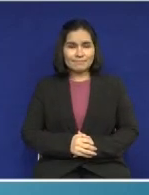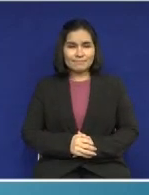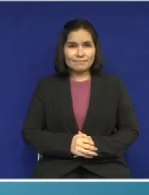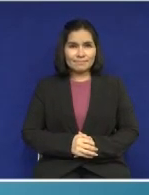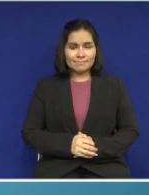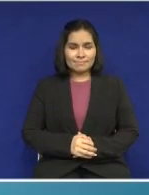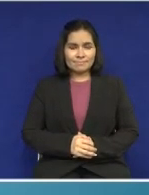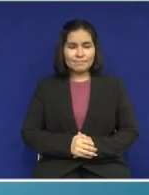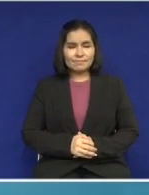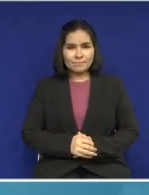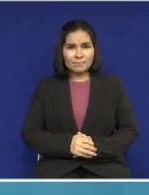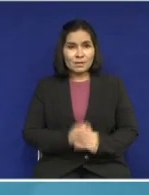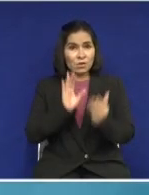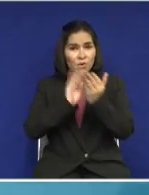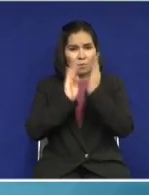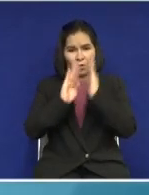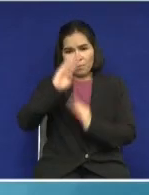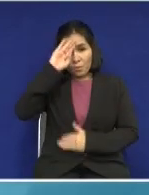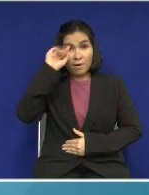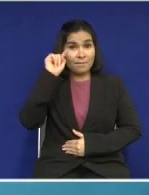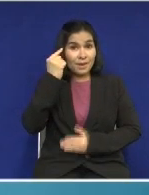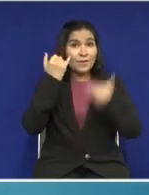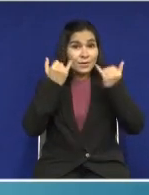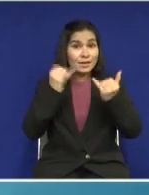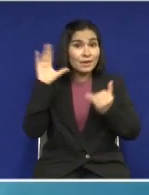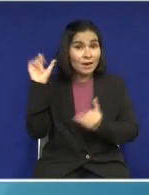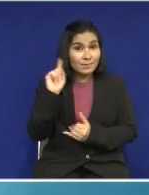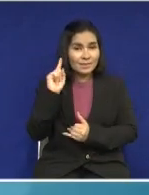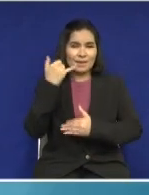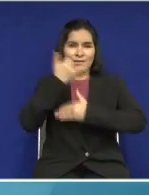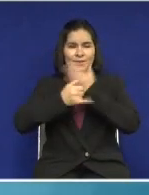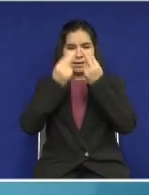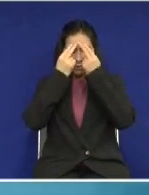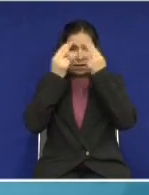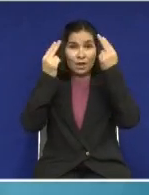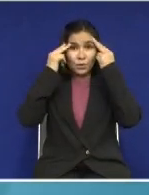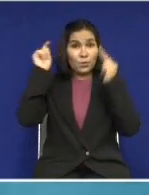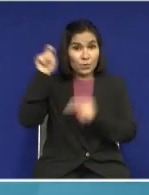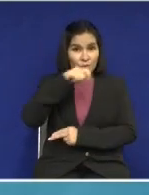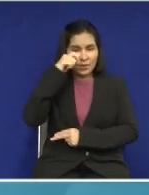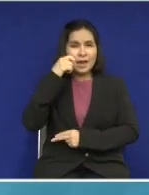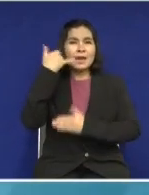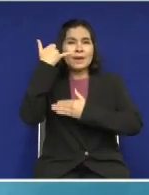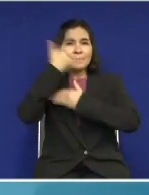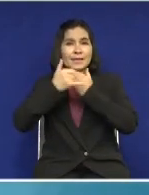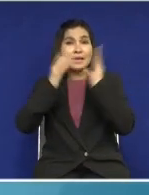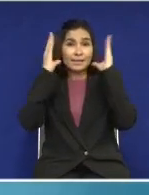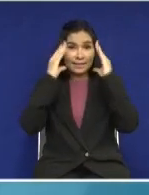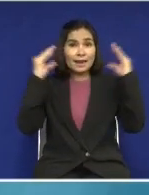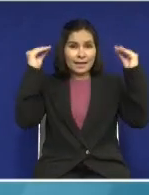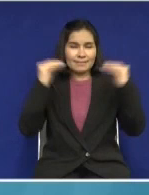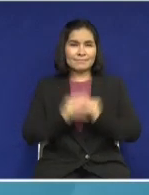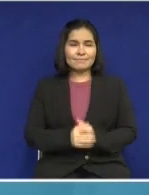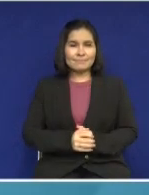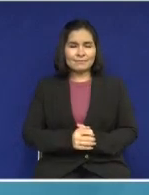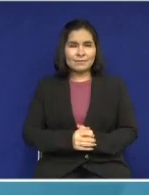รายละเอียดของผู้ป่วยใหม่ในวันนี้นะคะมาจากประเทศซาอุดิอาระเบียแล้วก็เนเธอร์แลนด์ค่ะสำหรับผู้ป่วยรายแรกนะ